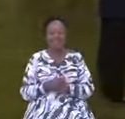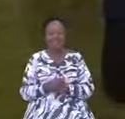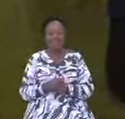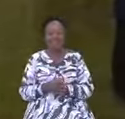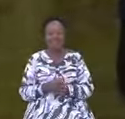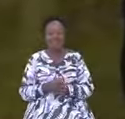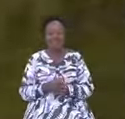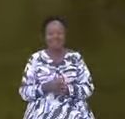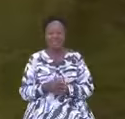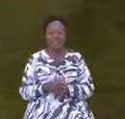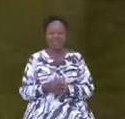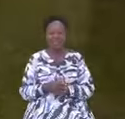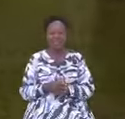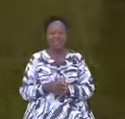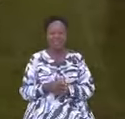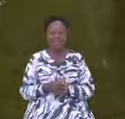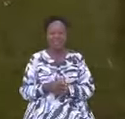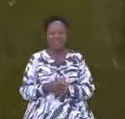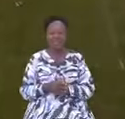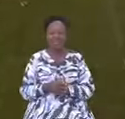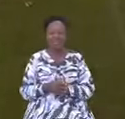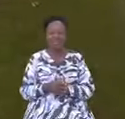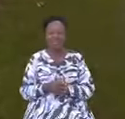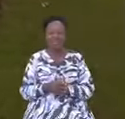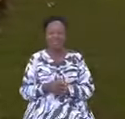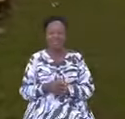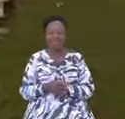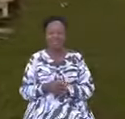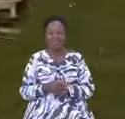décision que vous avez prise pour créer ce soir